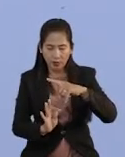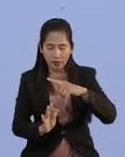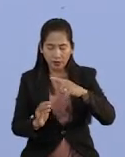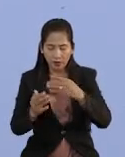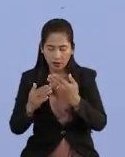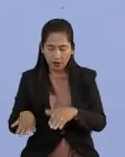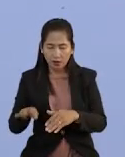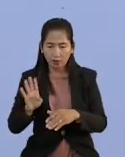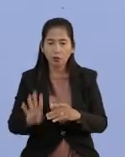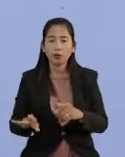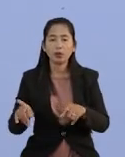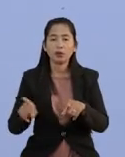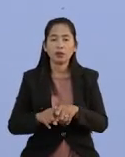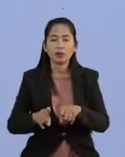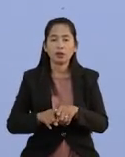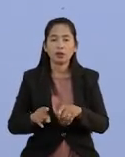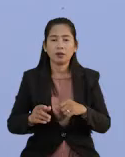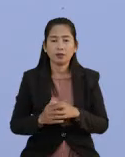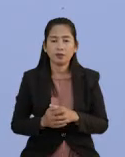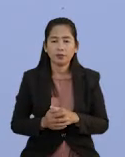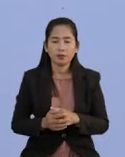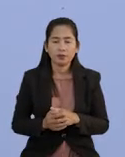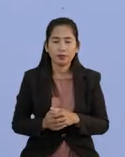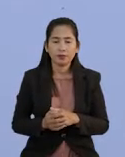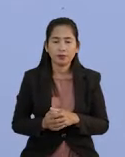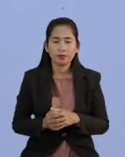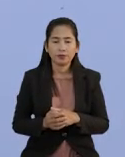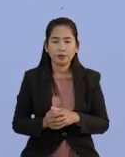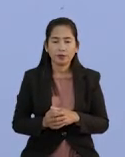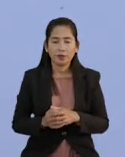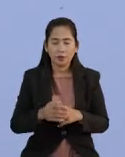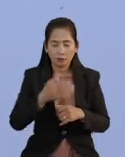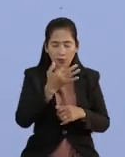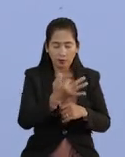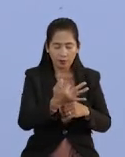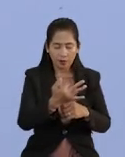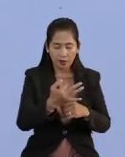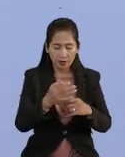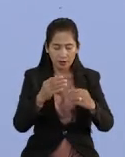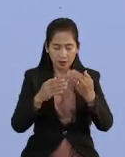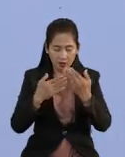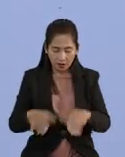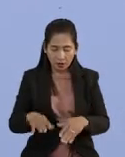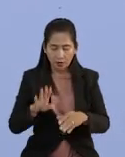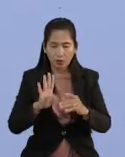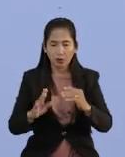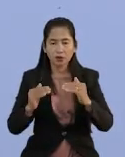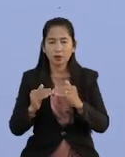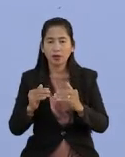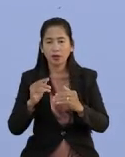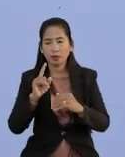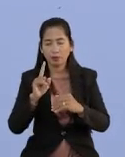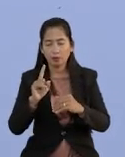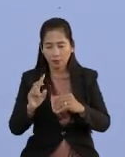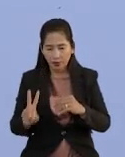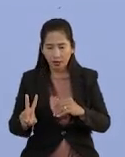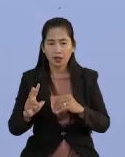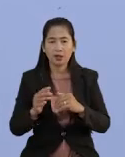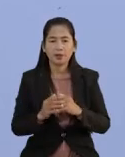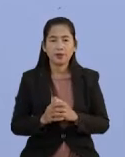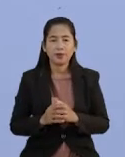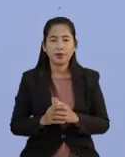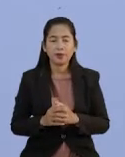Chà, phía bay ní, có chạy nâng buồn đài. Chẳng phạm bầy, chạy nâng buồn, xa ơi,